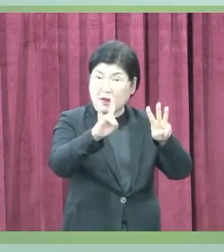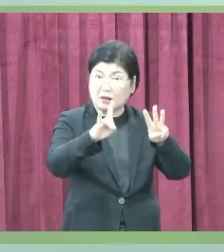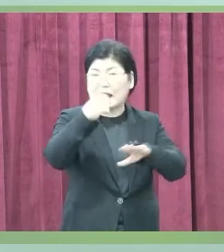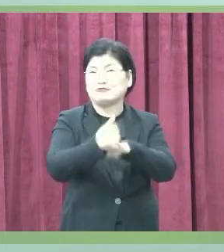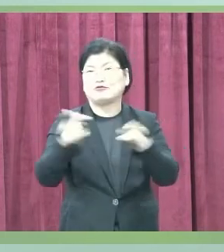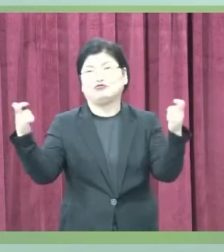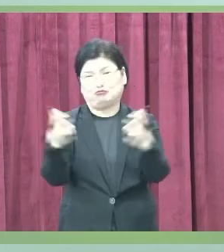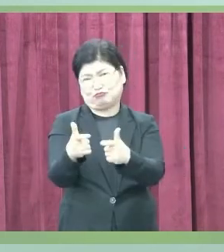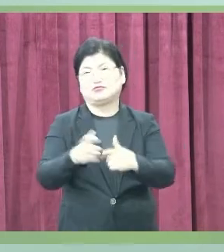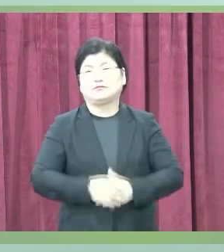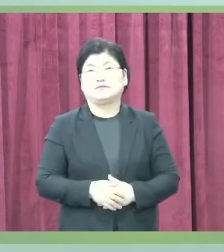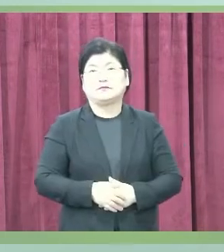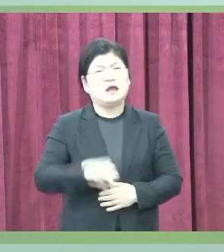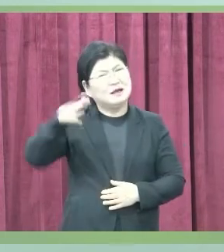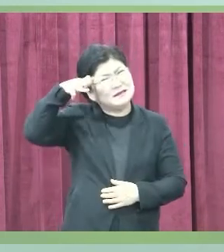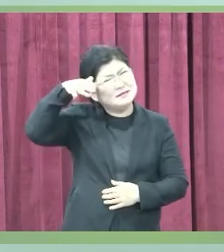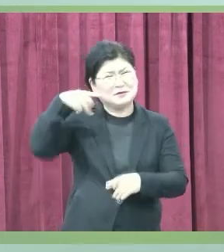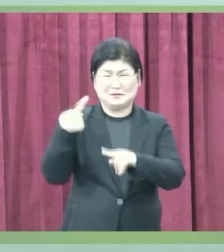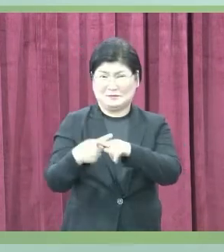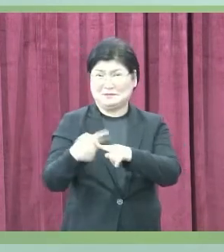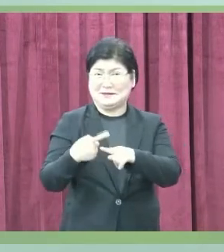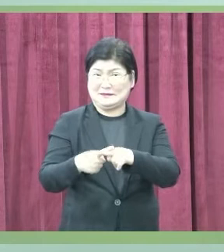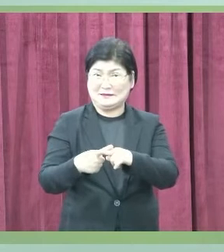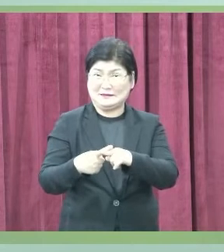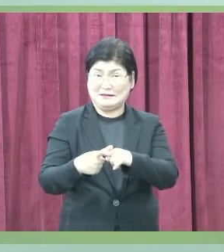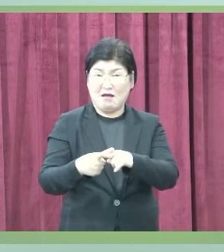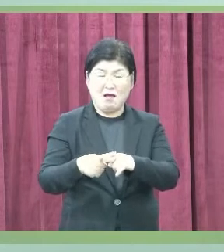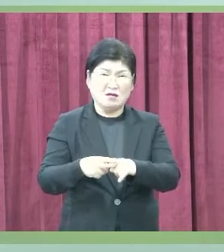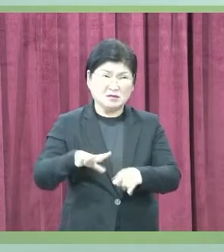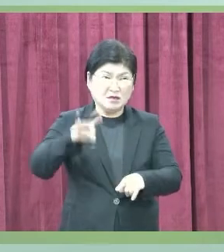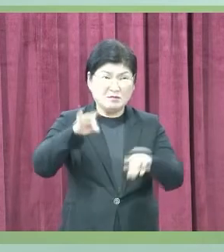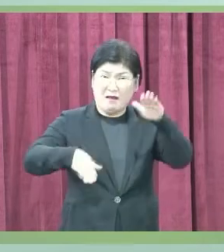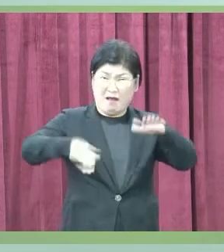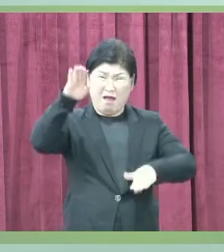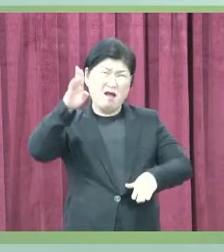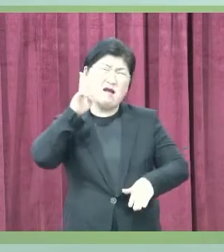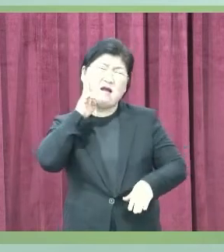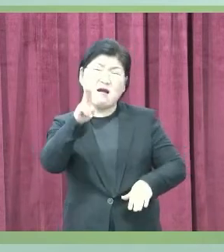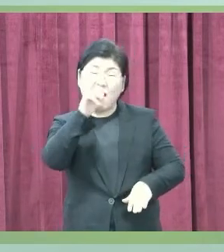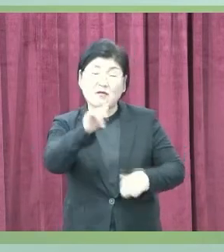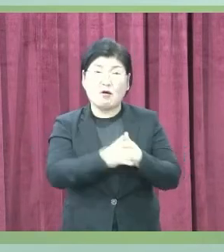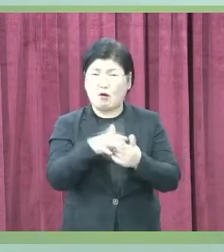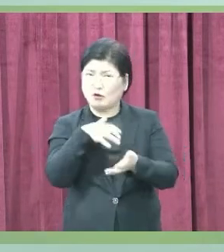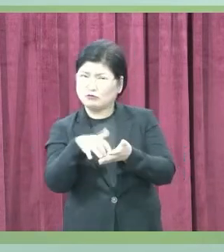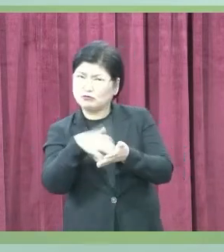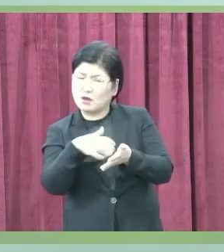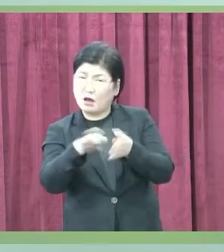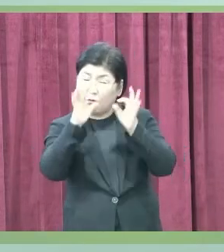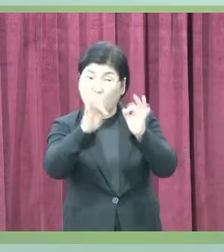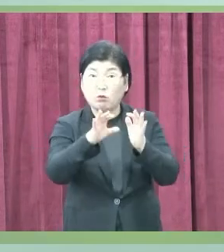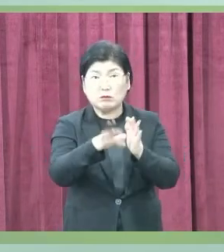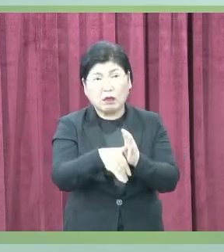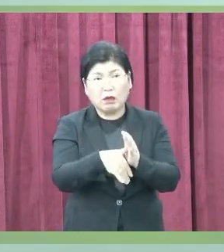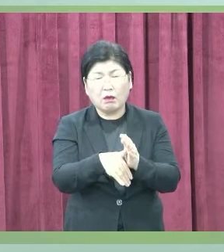줄고, 치매도 마찬가지예요. 치매도 엄청 차이 나죠. 이 숫자가 진짜